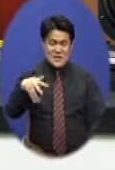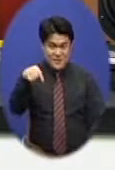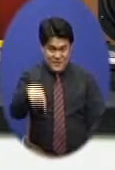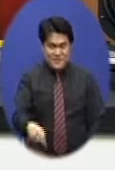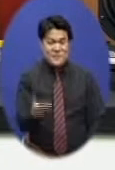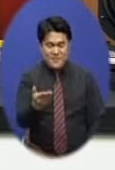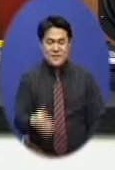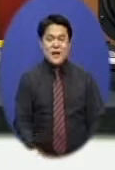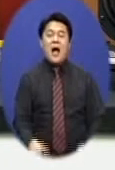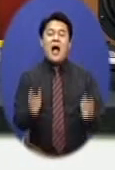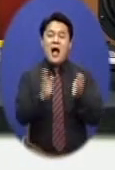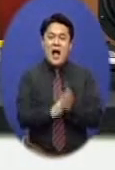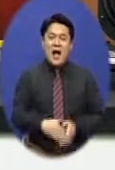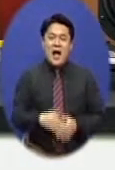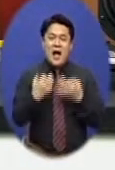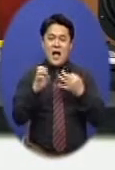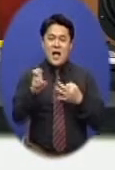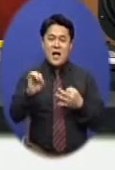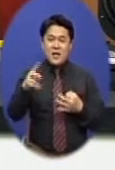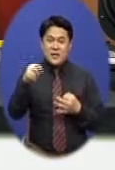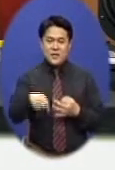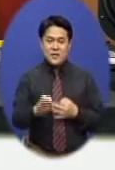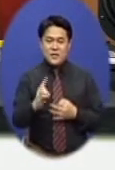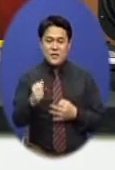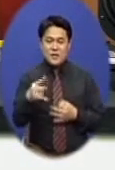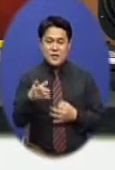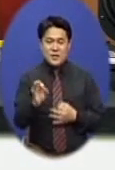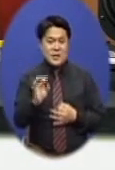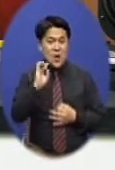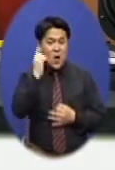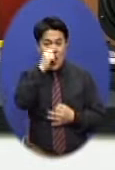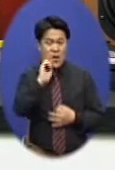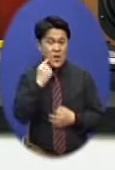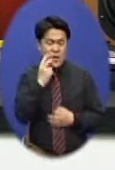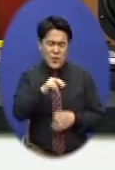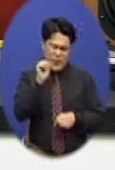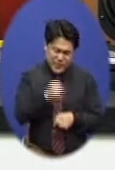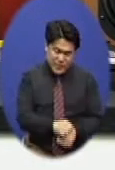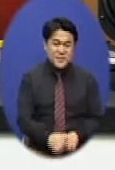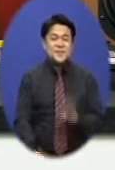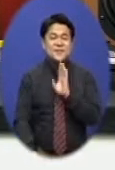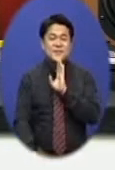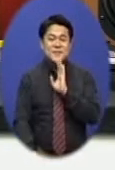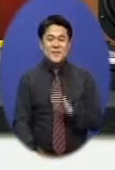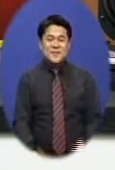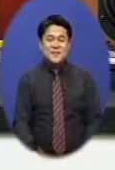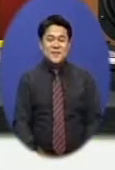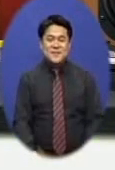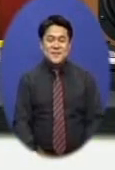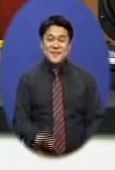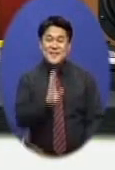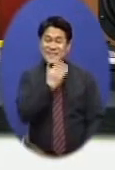김민주 어머니. 예. 원희정 씨 얼굴도 예쁘고 노래도 잘하고 네 아주